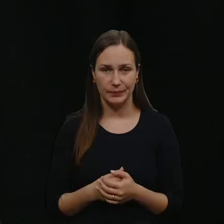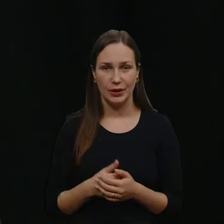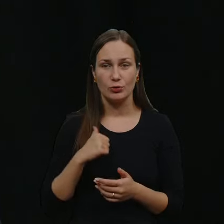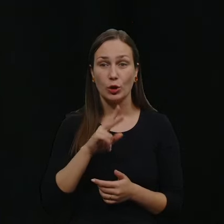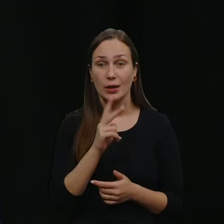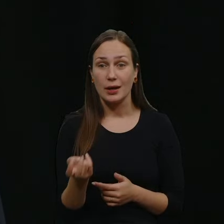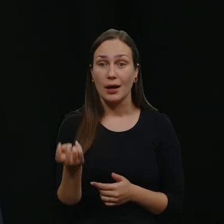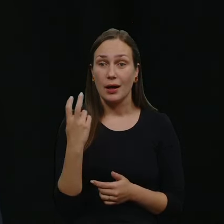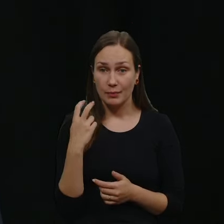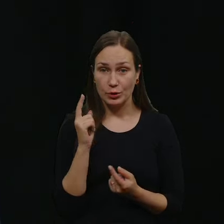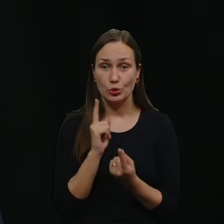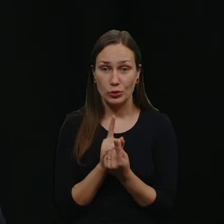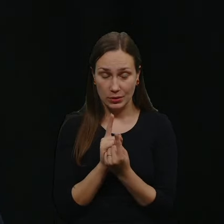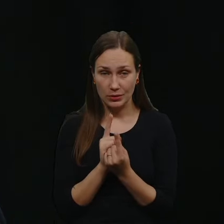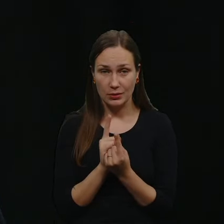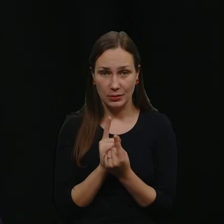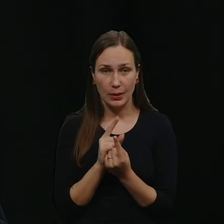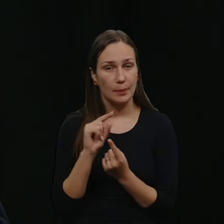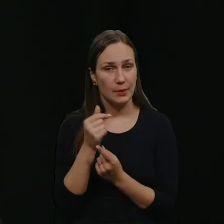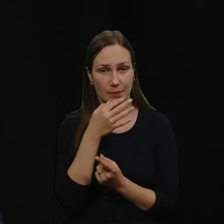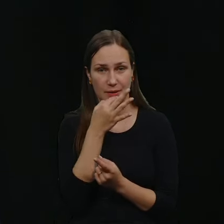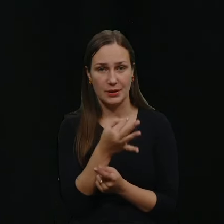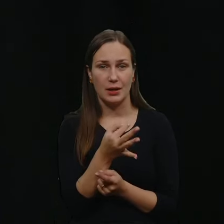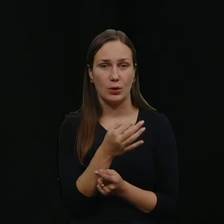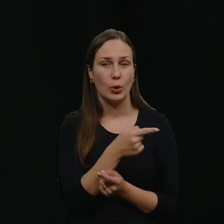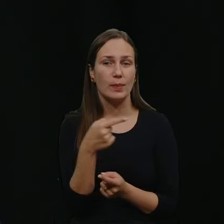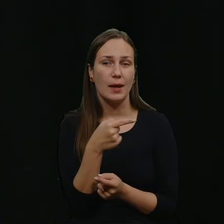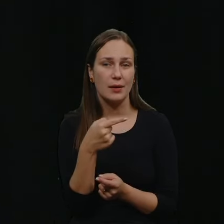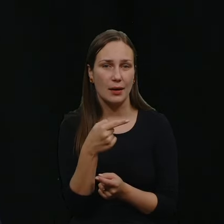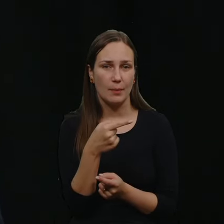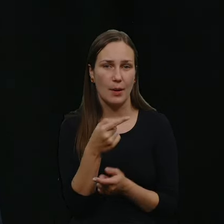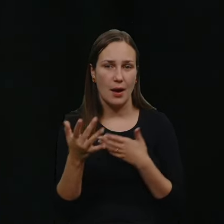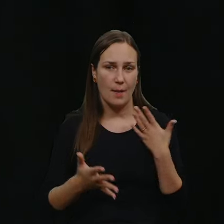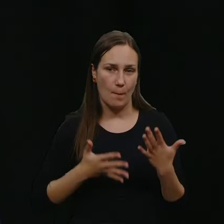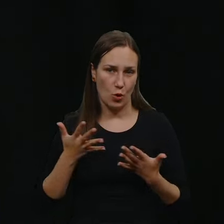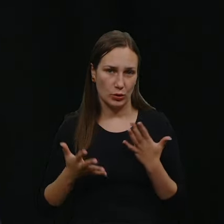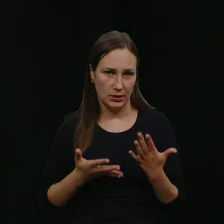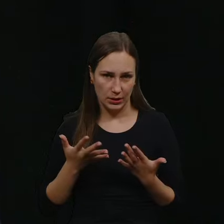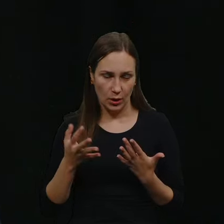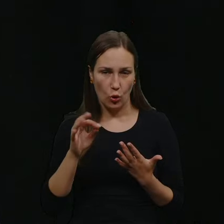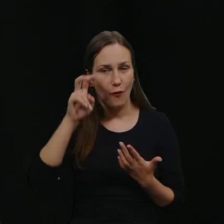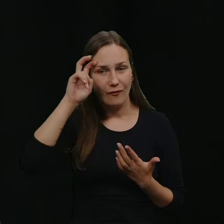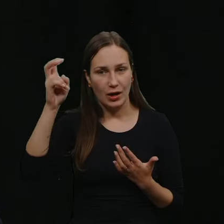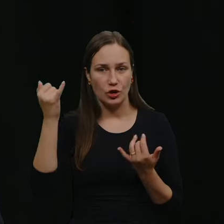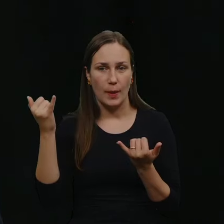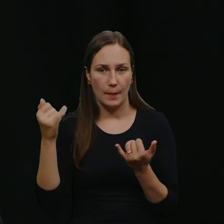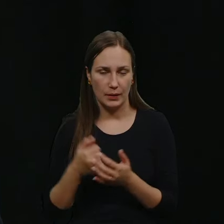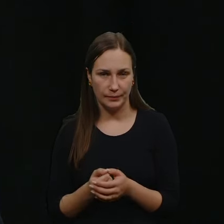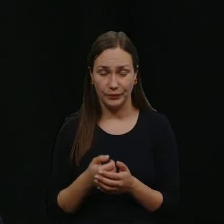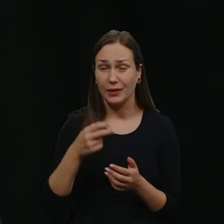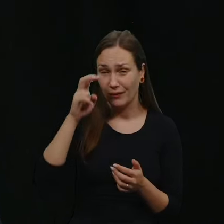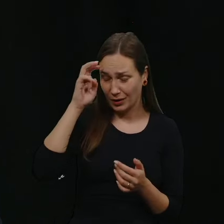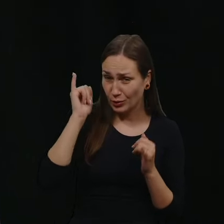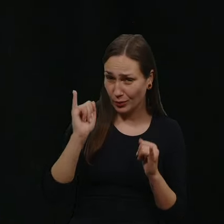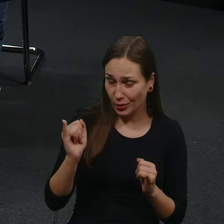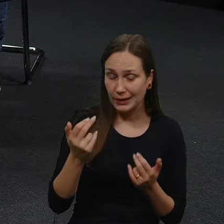žmonės, kurie ateina į susitikimus, jie pirmiausia išreiškia labai neigiamas tokias emocijas valdžios atžvilgių. Tiesiog valdžia bloga. Ne?